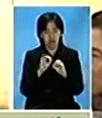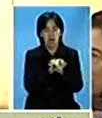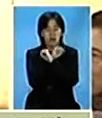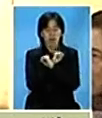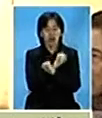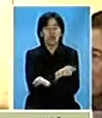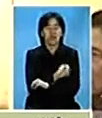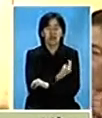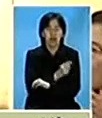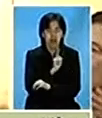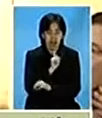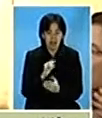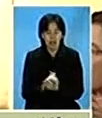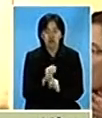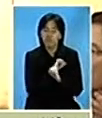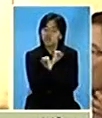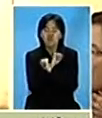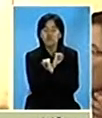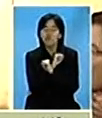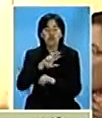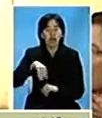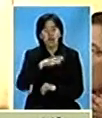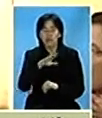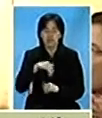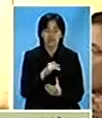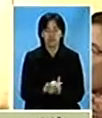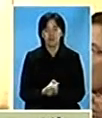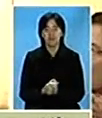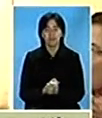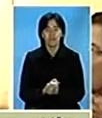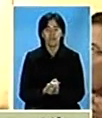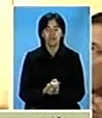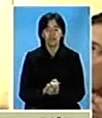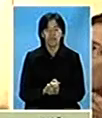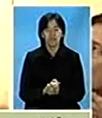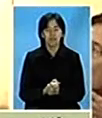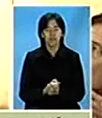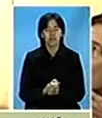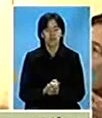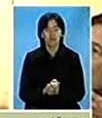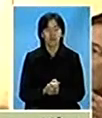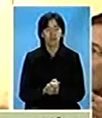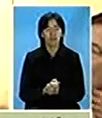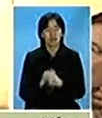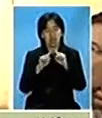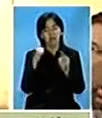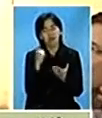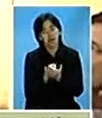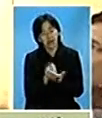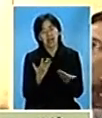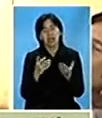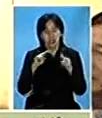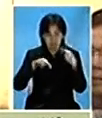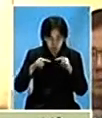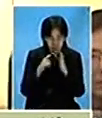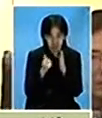แพทย์แผนไทยมีอะไรทั้งหมดก็คุ้มครองหมดนะคุ้มครองหมดทั้งไอ้อะไรนะลายเส้นเพเทนต์ต่างๆของสมุน